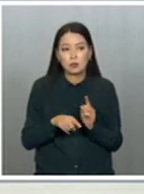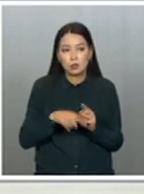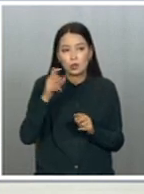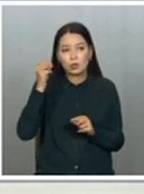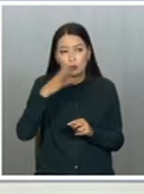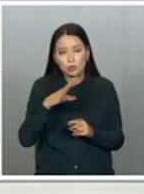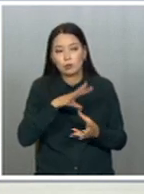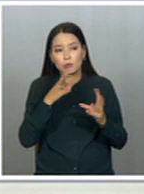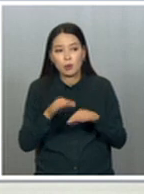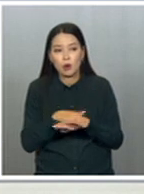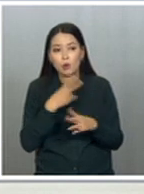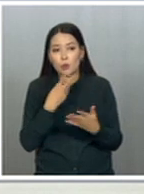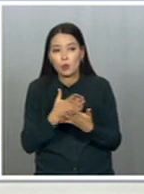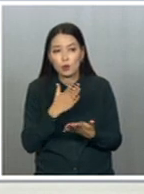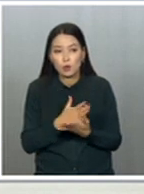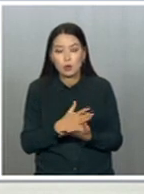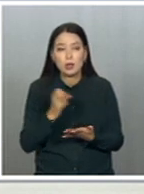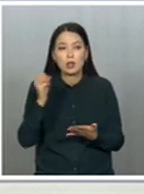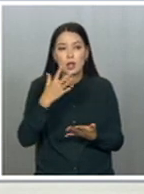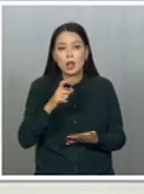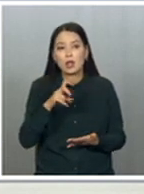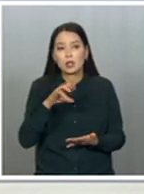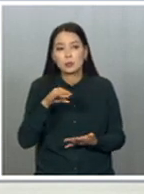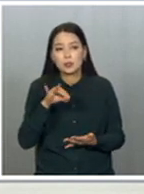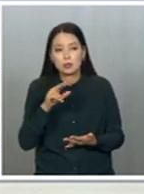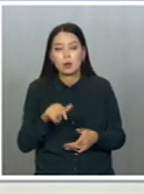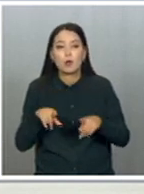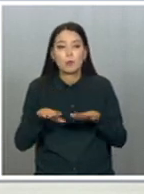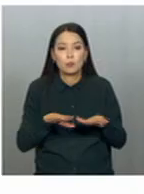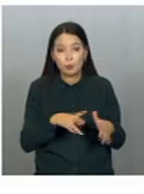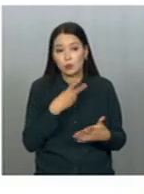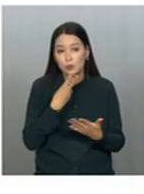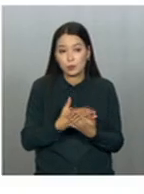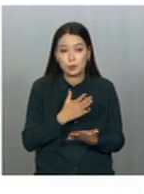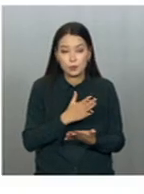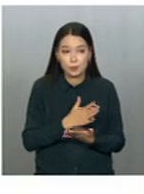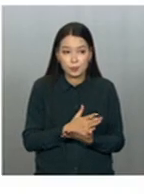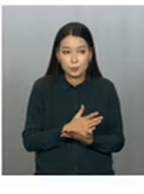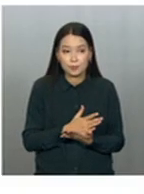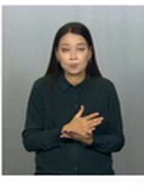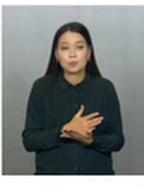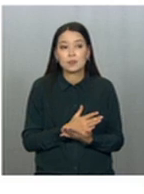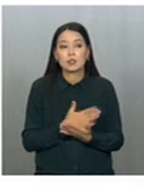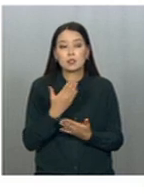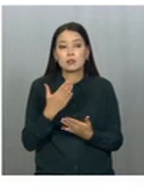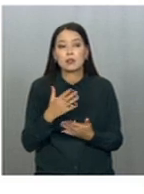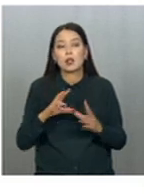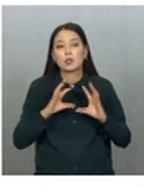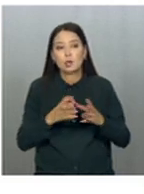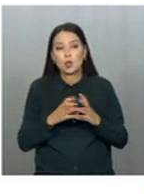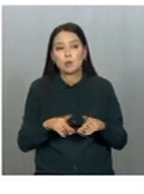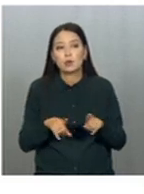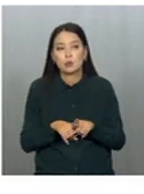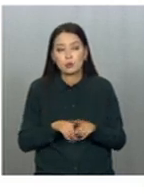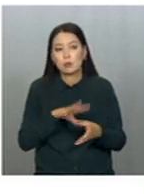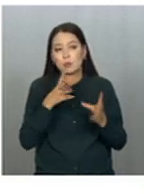белгіленген. Бұл күннің эклиптикадағы орнын бейнелейді. Қондырма дөңгелекте географиялық ендік